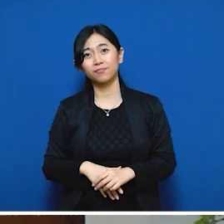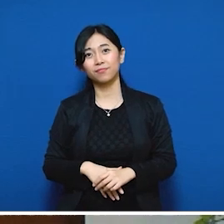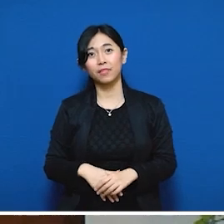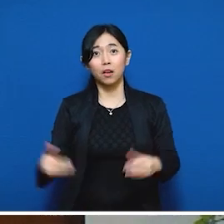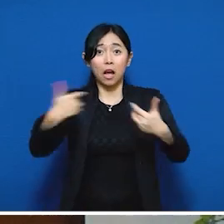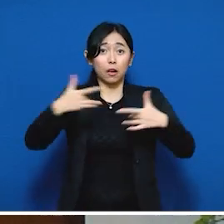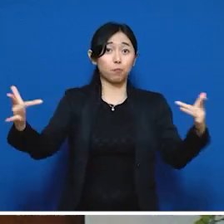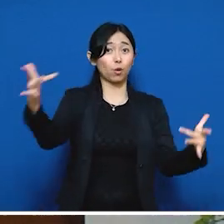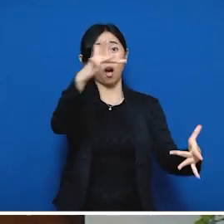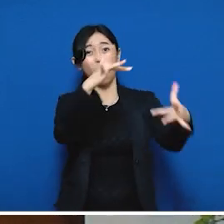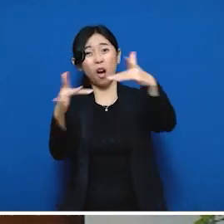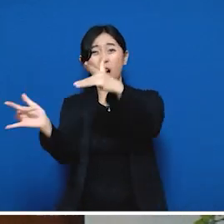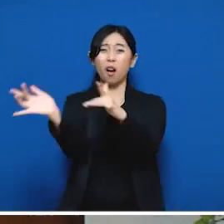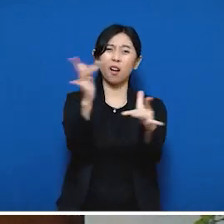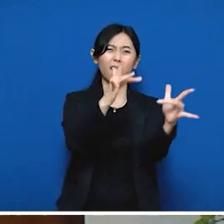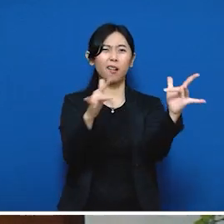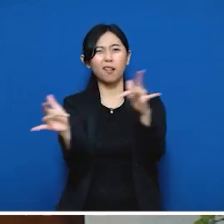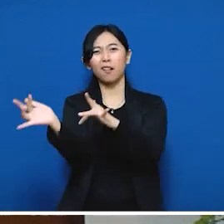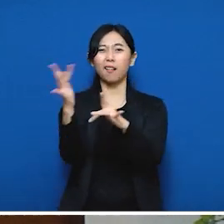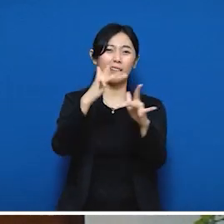Ada peperangan yang terjadi,